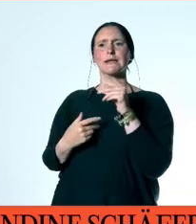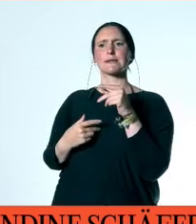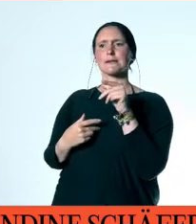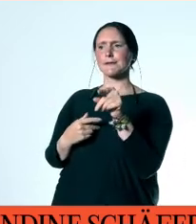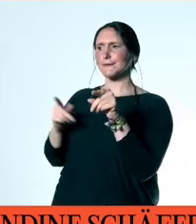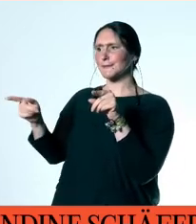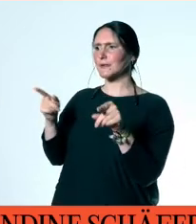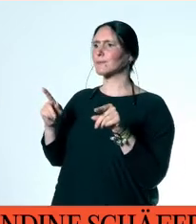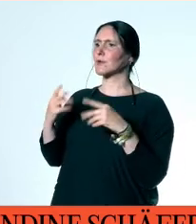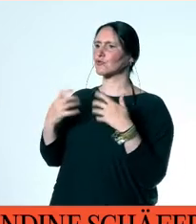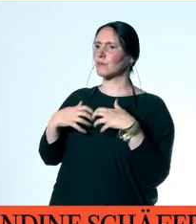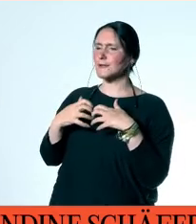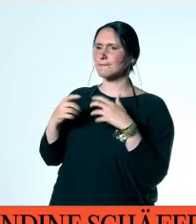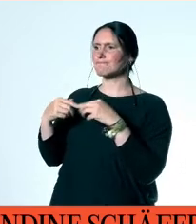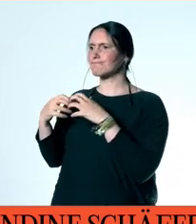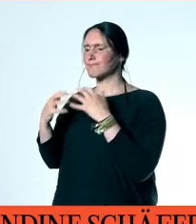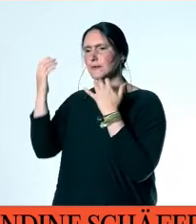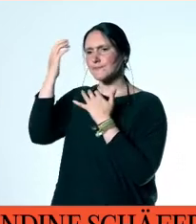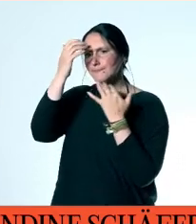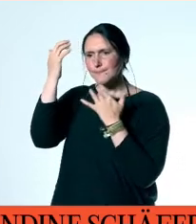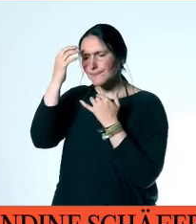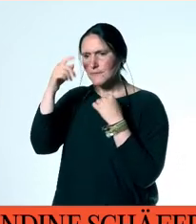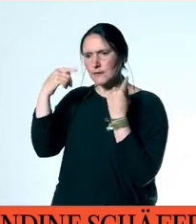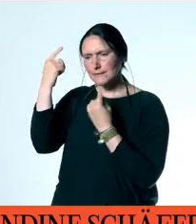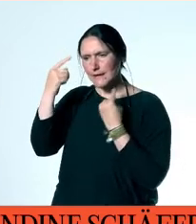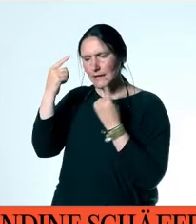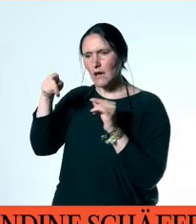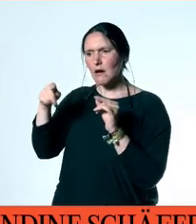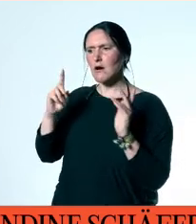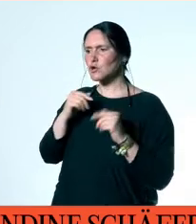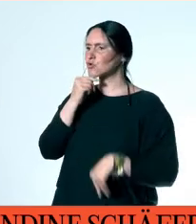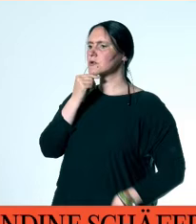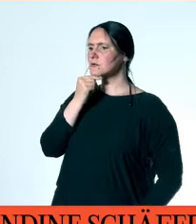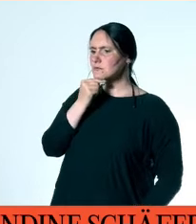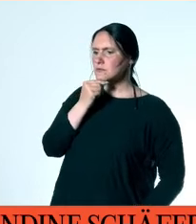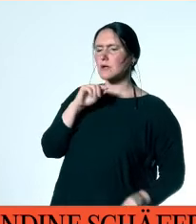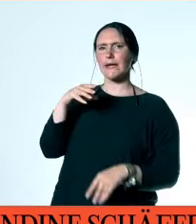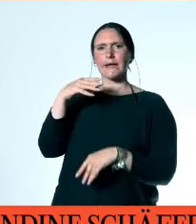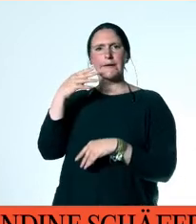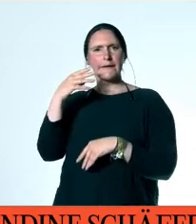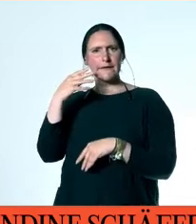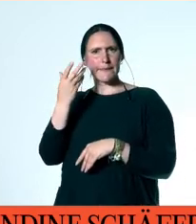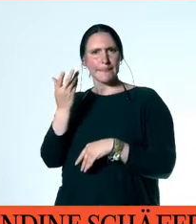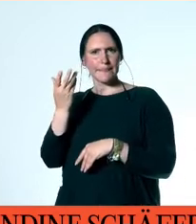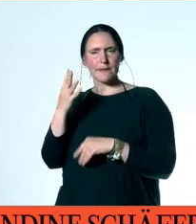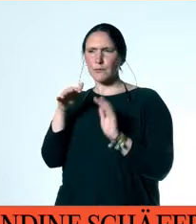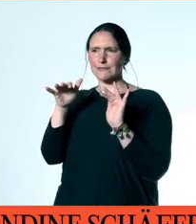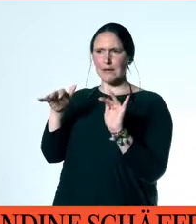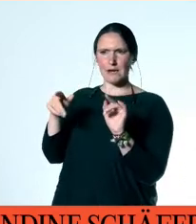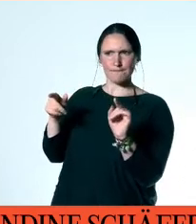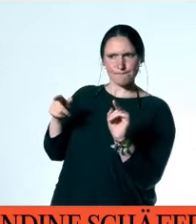bestehenden Systemen, versuchen aber eine Praxis zu leben, die Freiräume ermöglicht